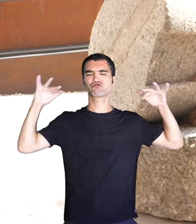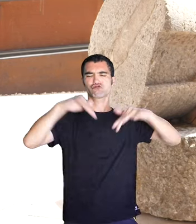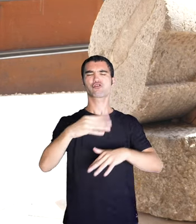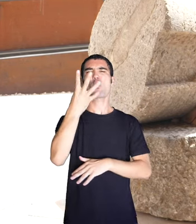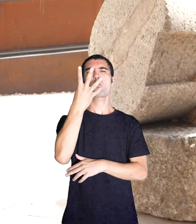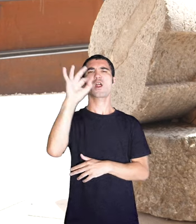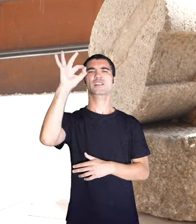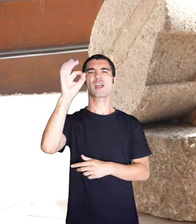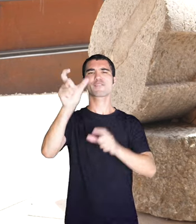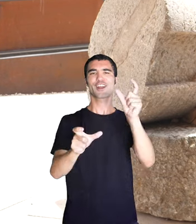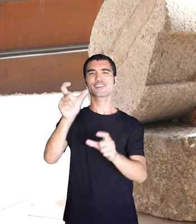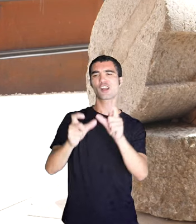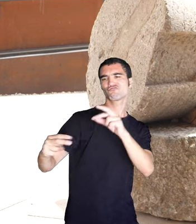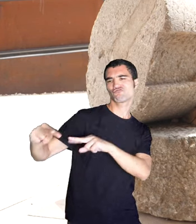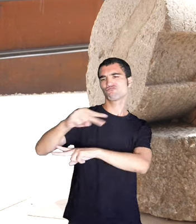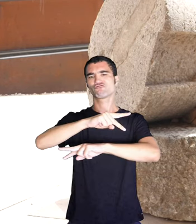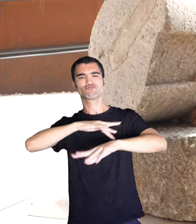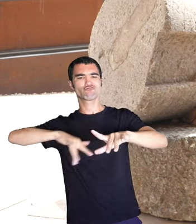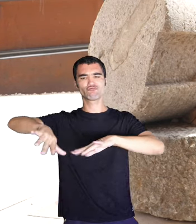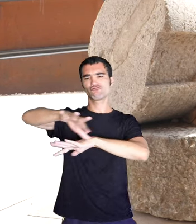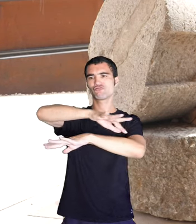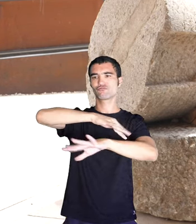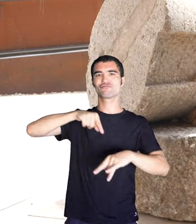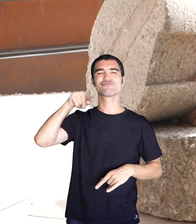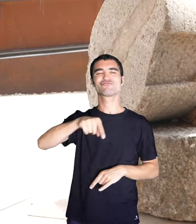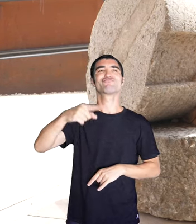persones. I allò era